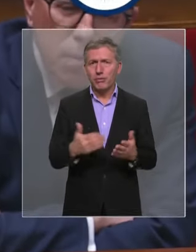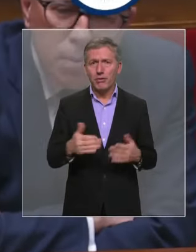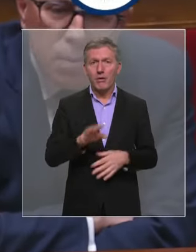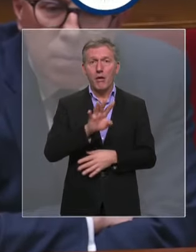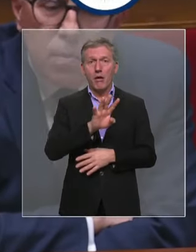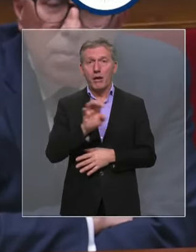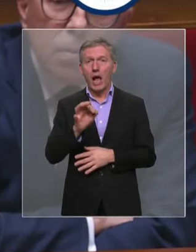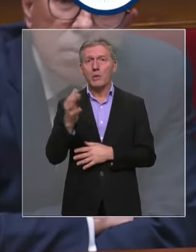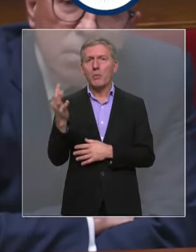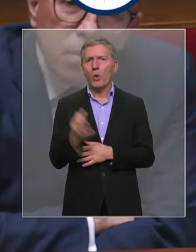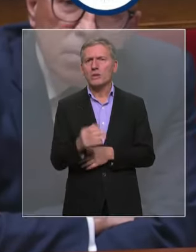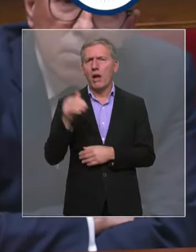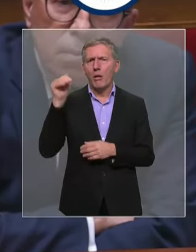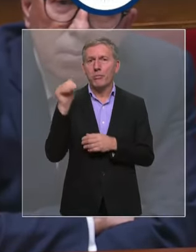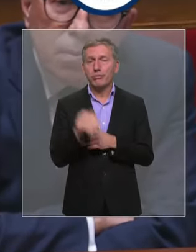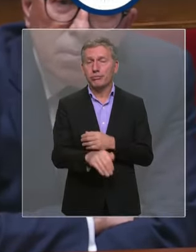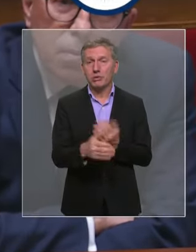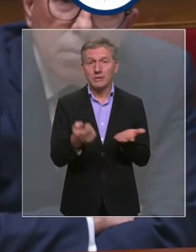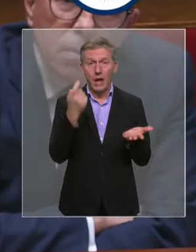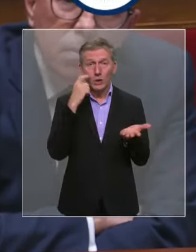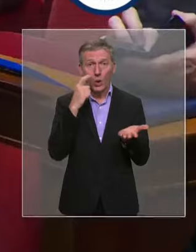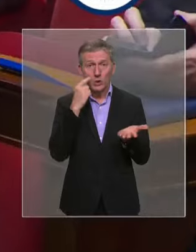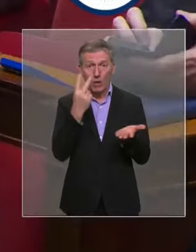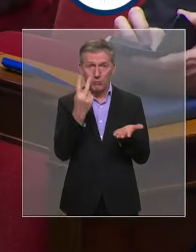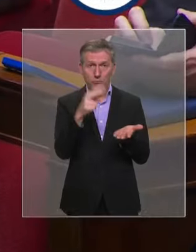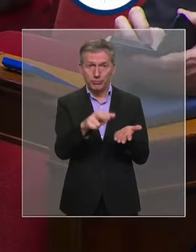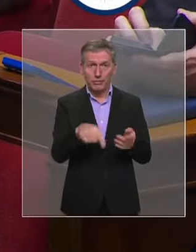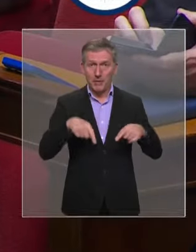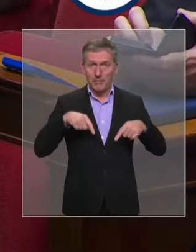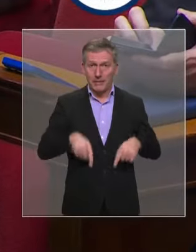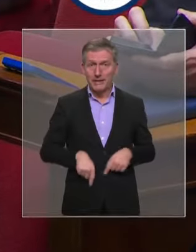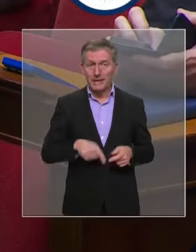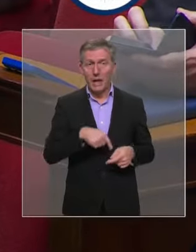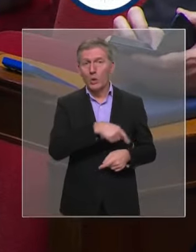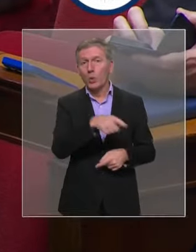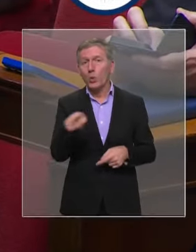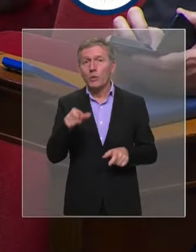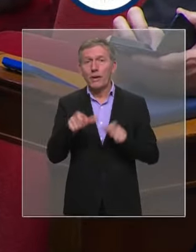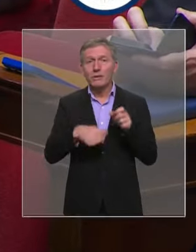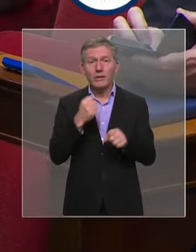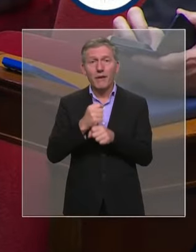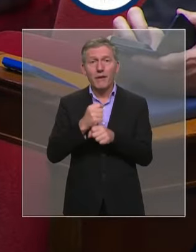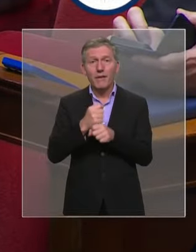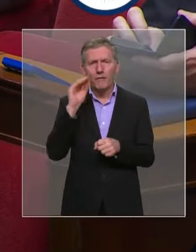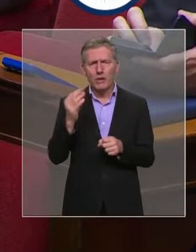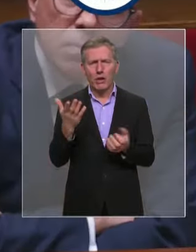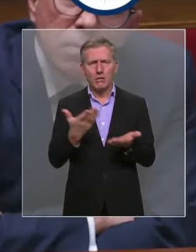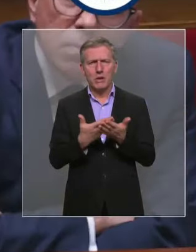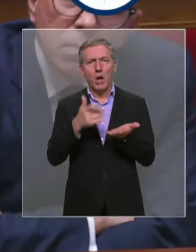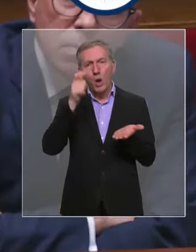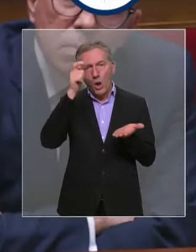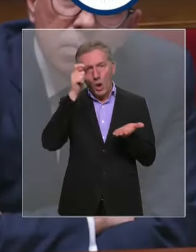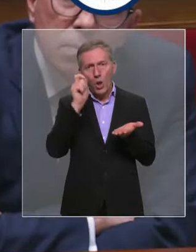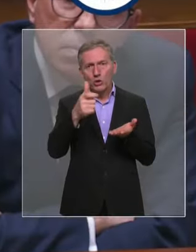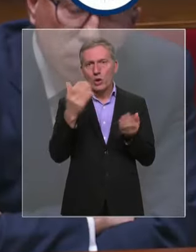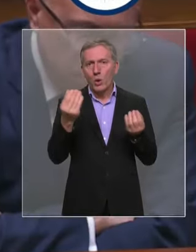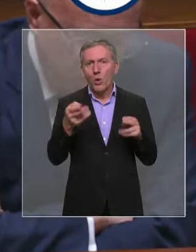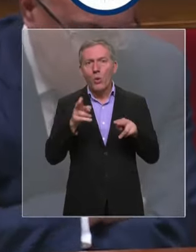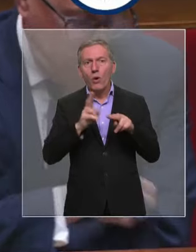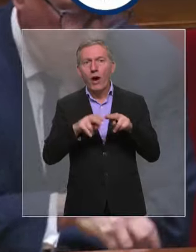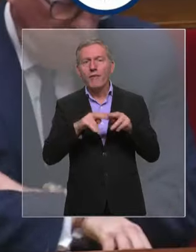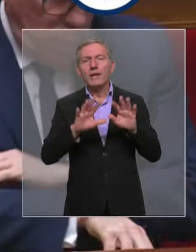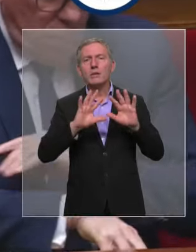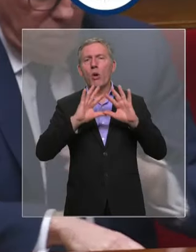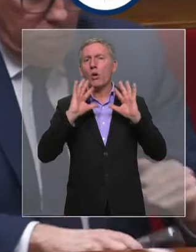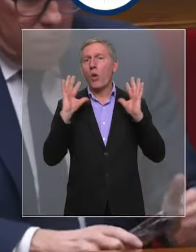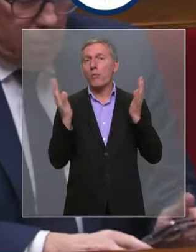de 40%. Ce constat est tiré par votre ministère et les professionnels du secteur. Le bon sens nous dit qu'effectivement, une rénovation globale